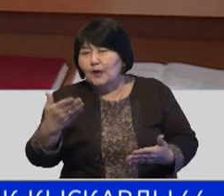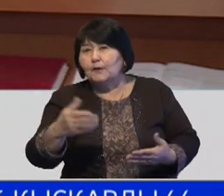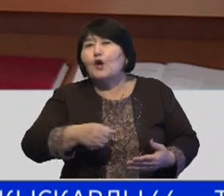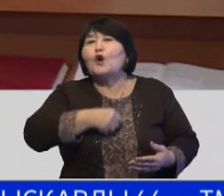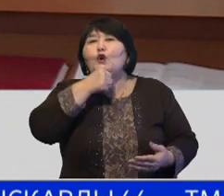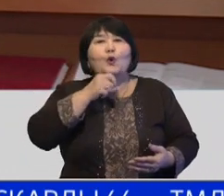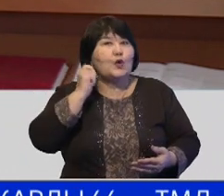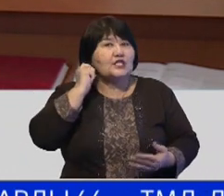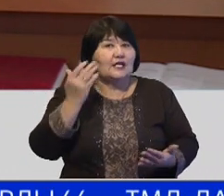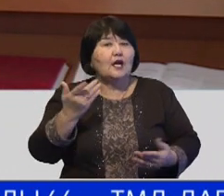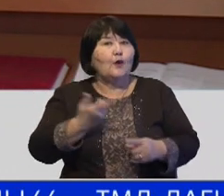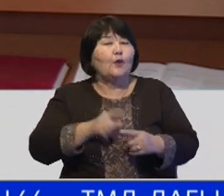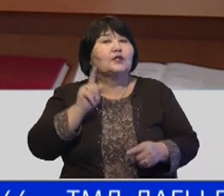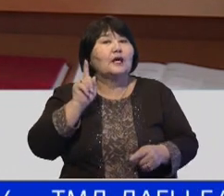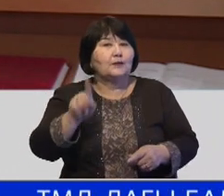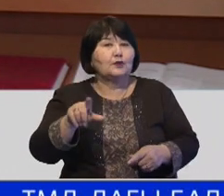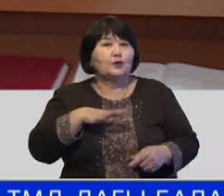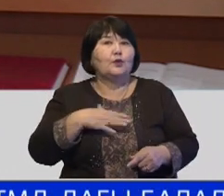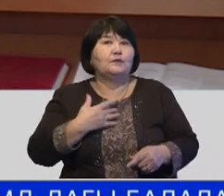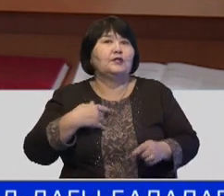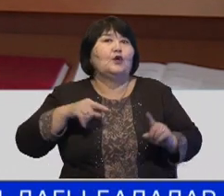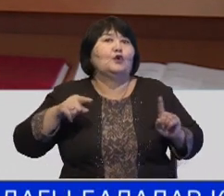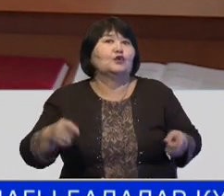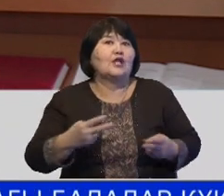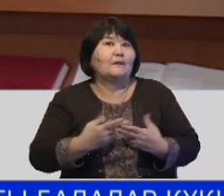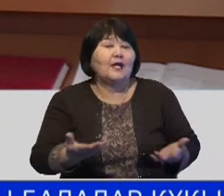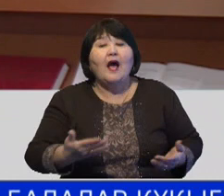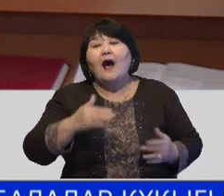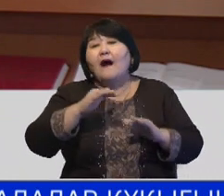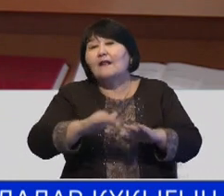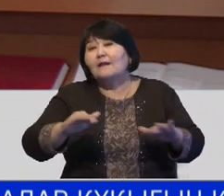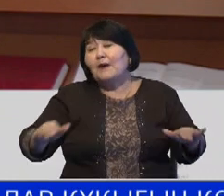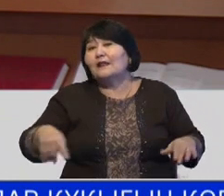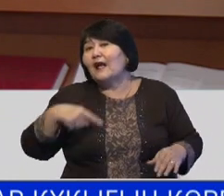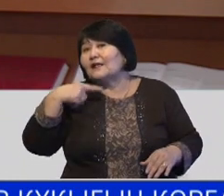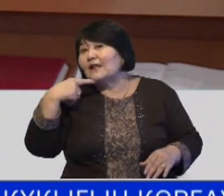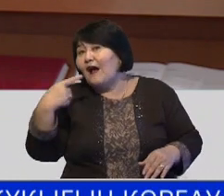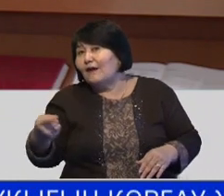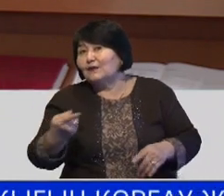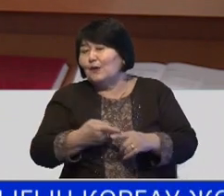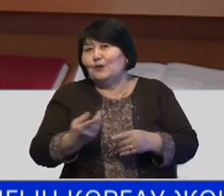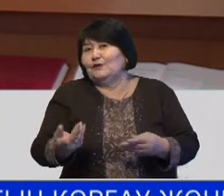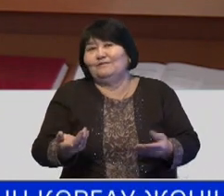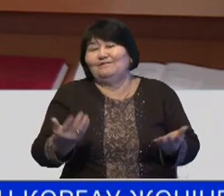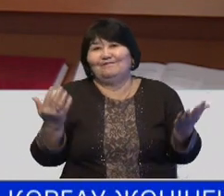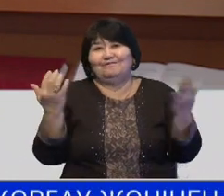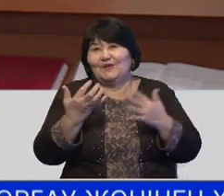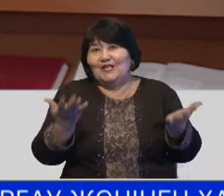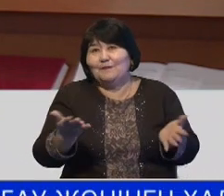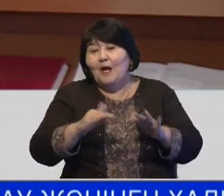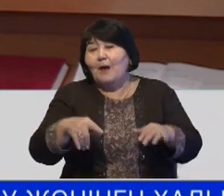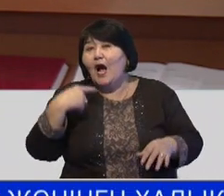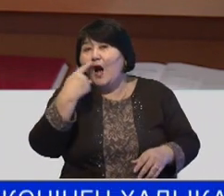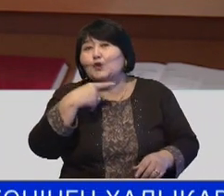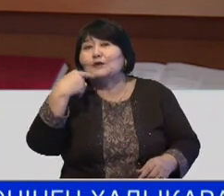үлкен жастағы, онда мен сол кезде ұсталып кететінем. Ал балалардың аузына салған, ол еленбейді. Баланың